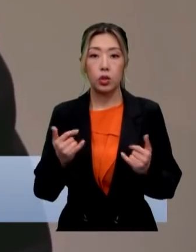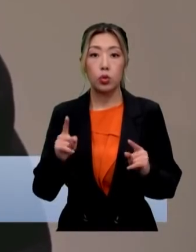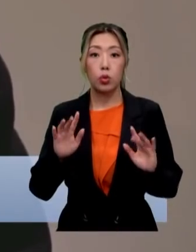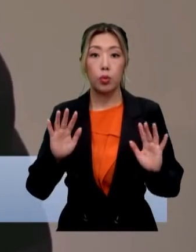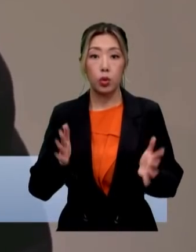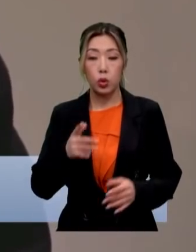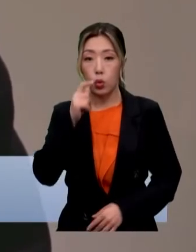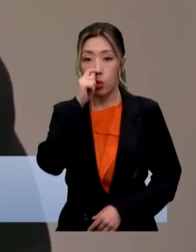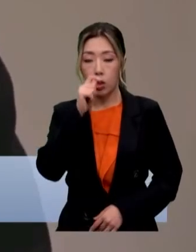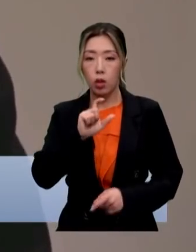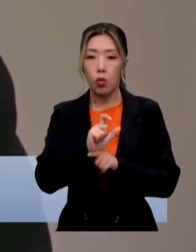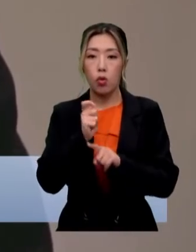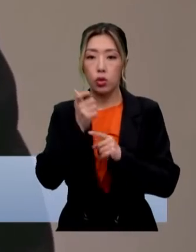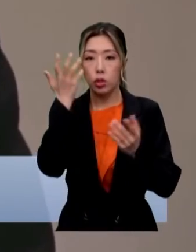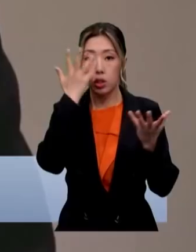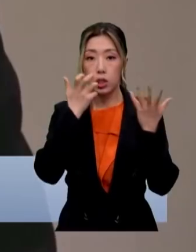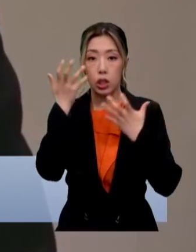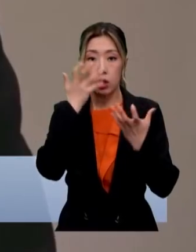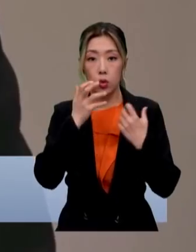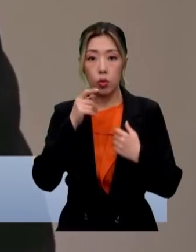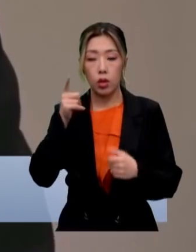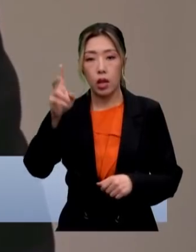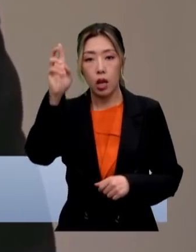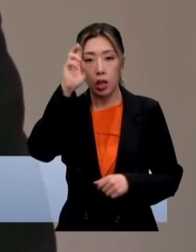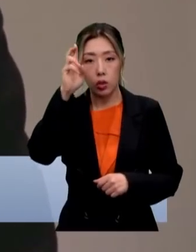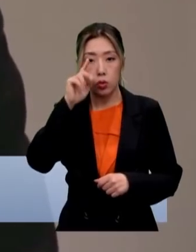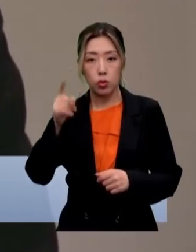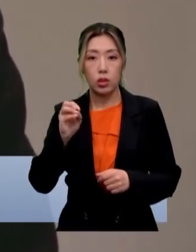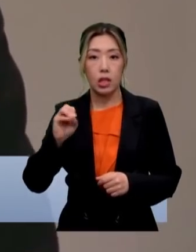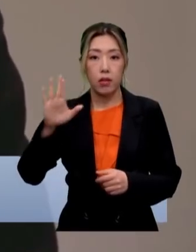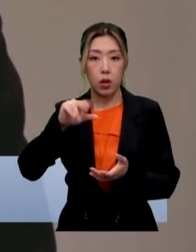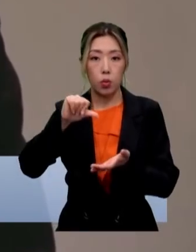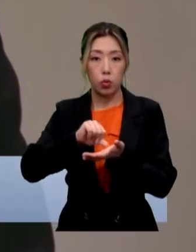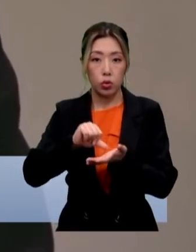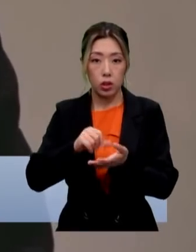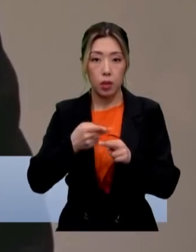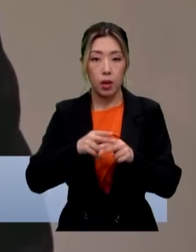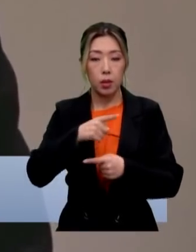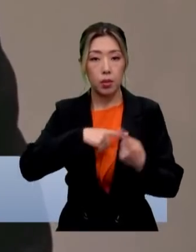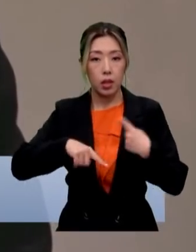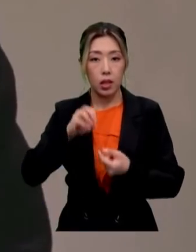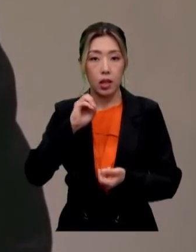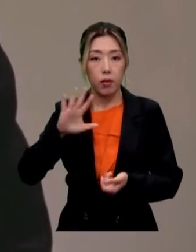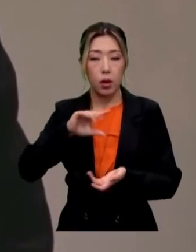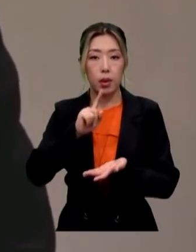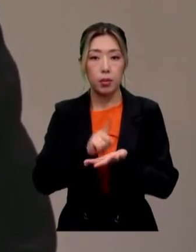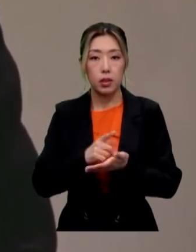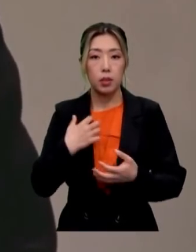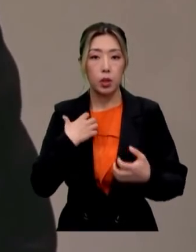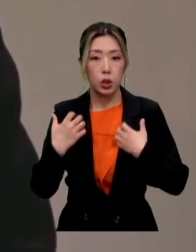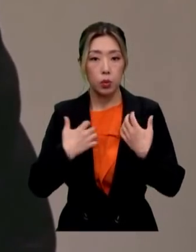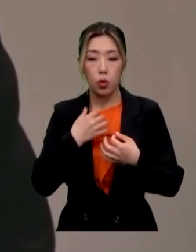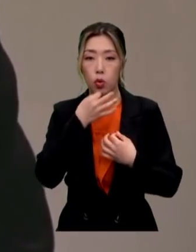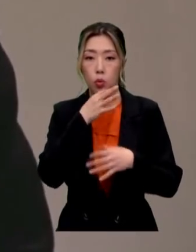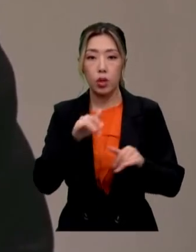Украине, невероятно серьезно. Это суверенное демократическое государство в Европе. И все мы в Европе должны беспокоиться и без колебаний предпринимать любые